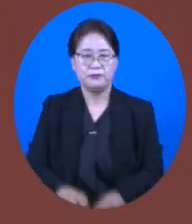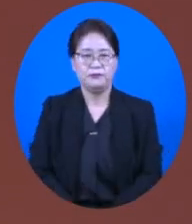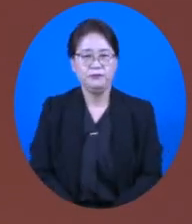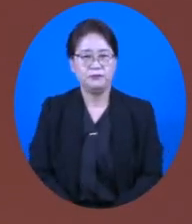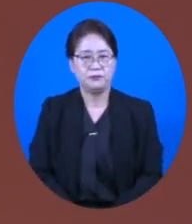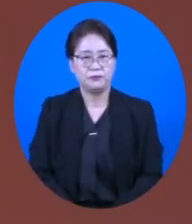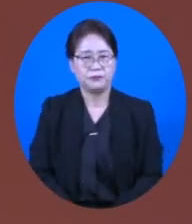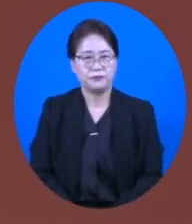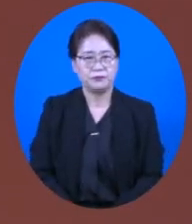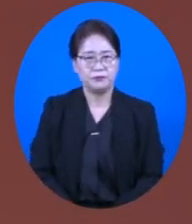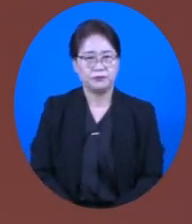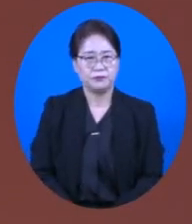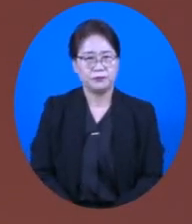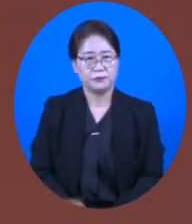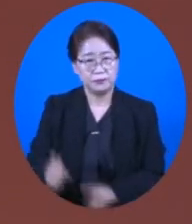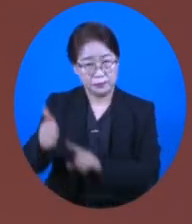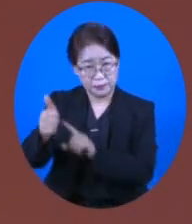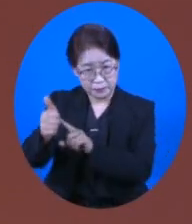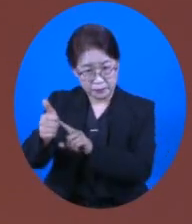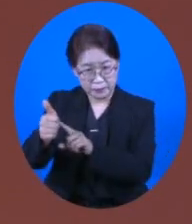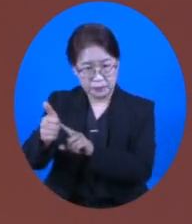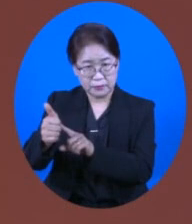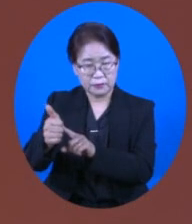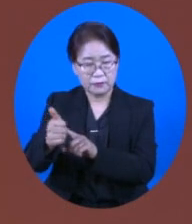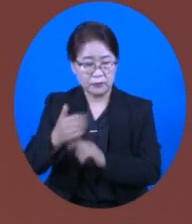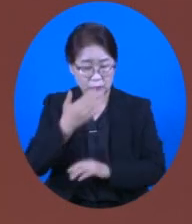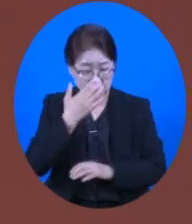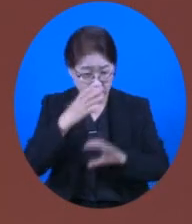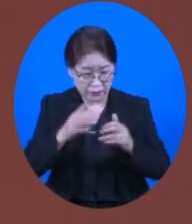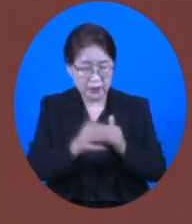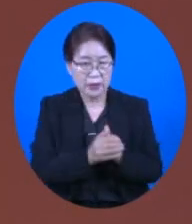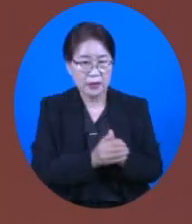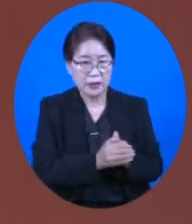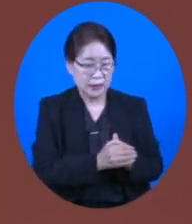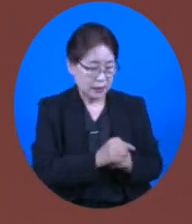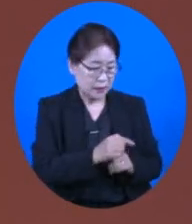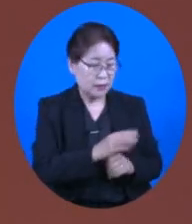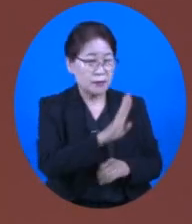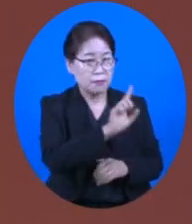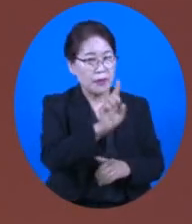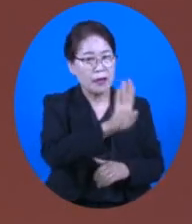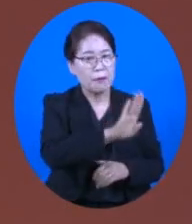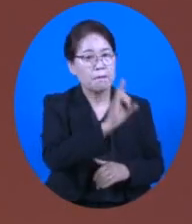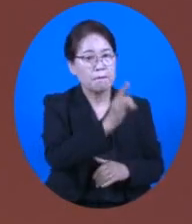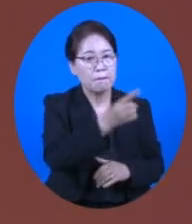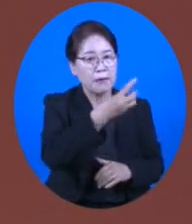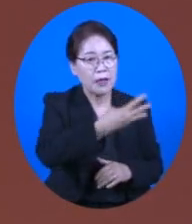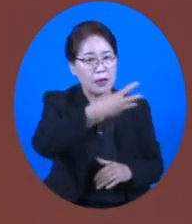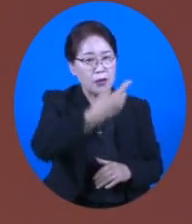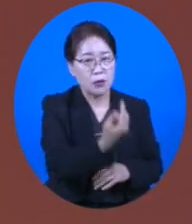이 대제사장 여호수아는 유다 백성들이 바벨론에서 70년의 포로 생활을 마치고